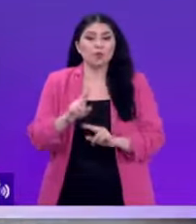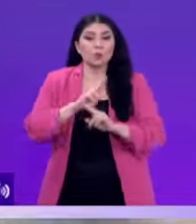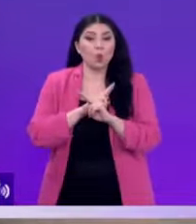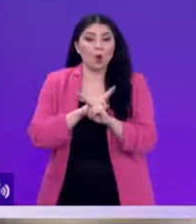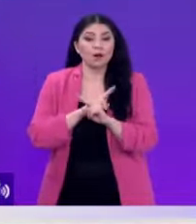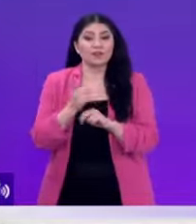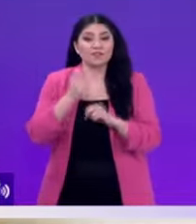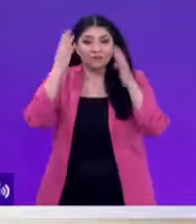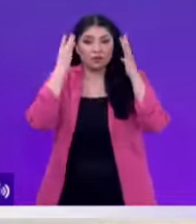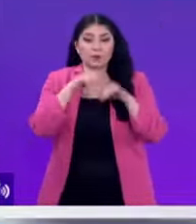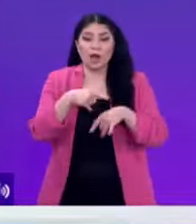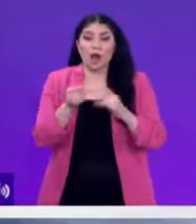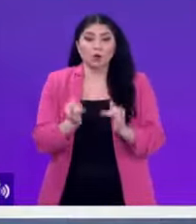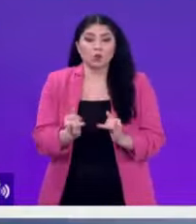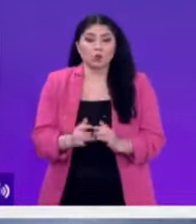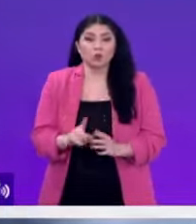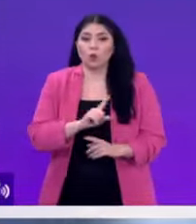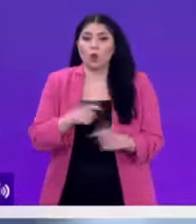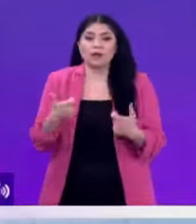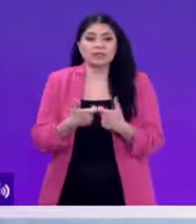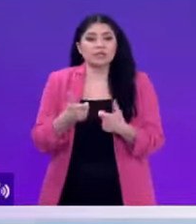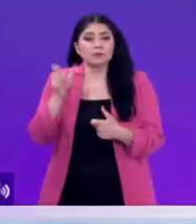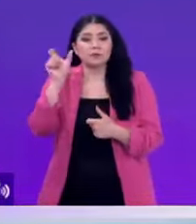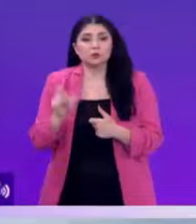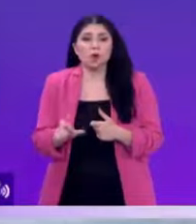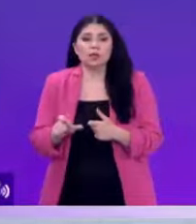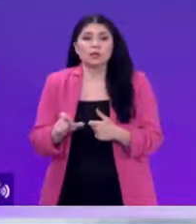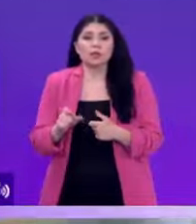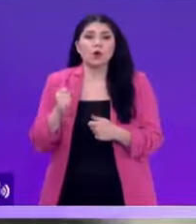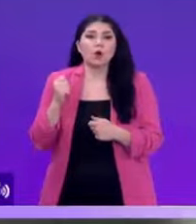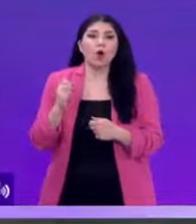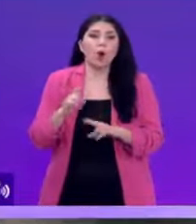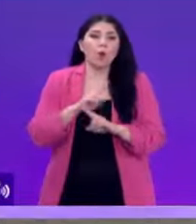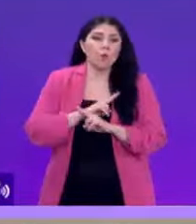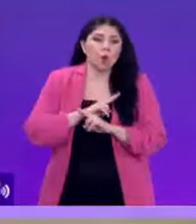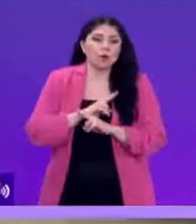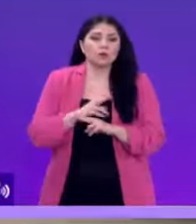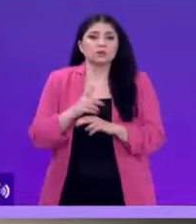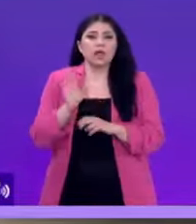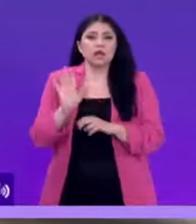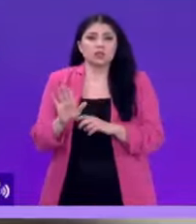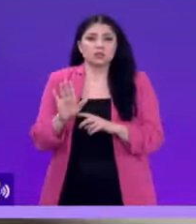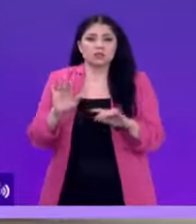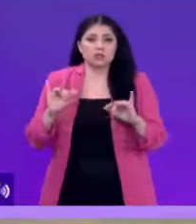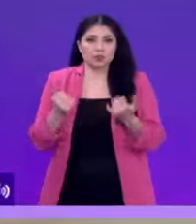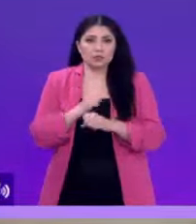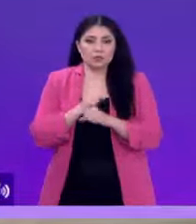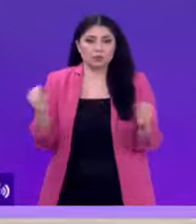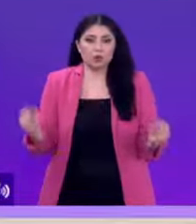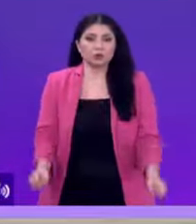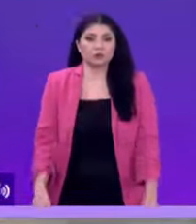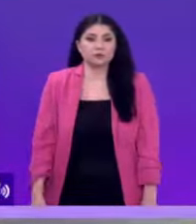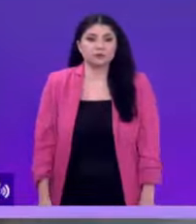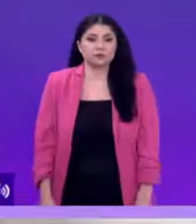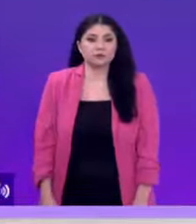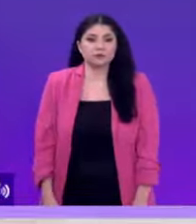Din fericire, până acum nu au fost găsite persoane ucise în această explozie.